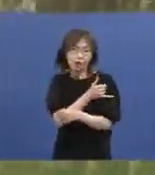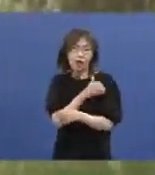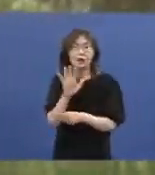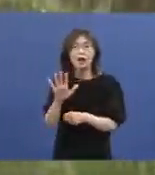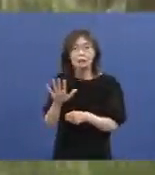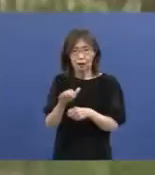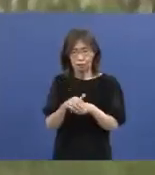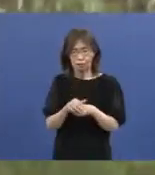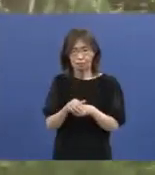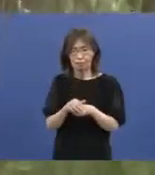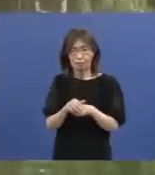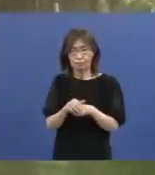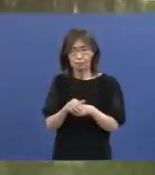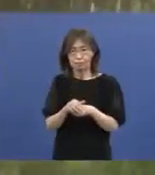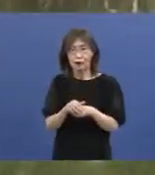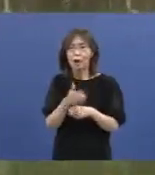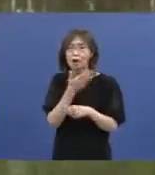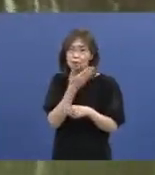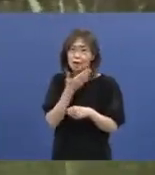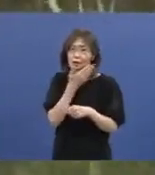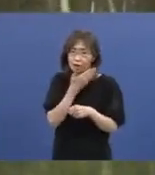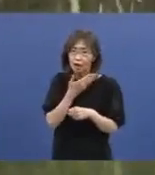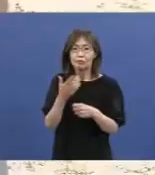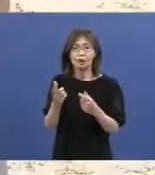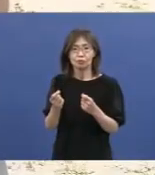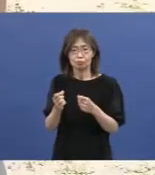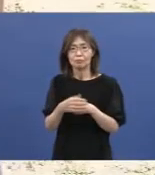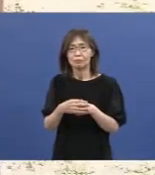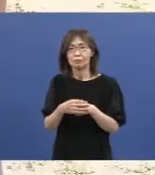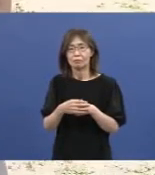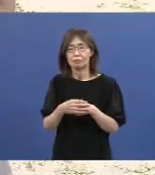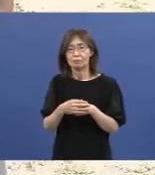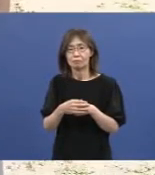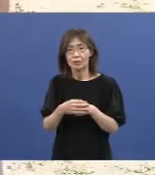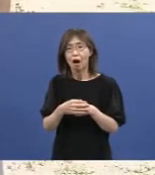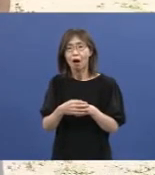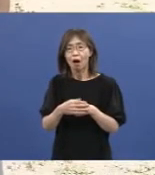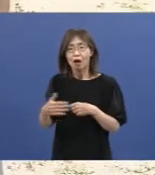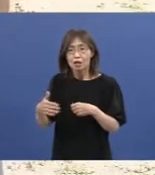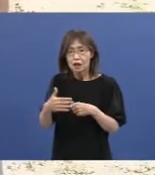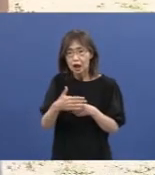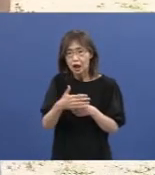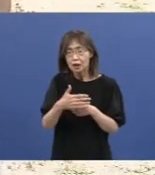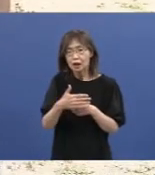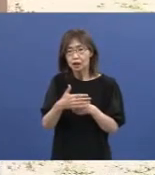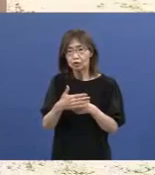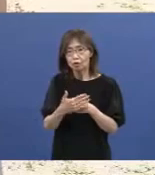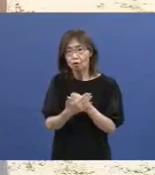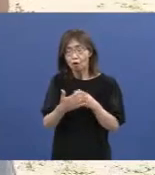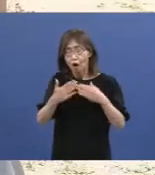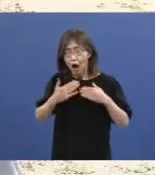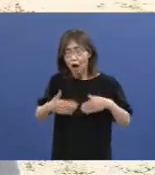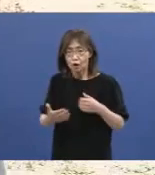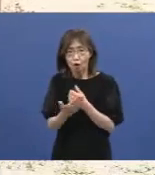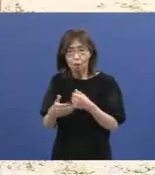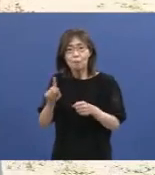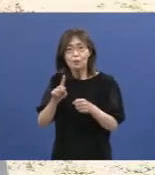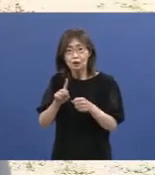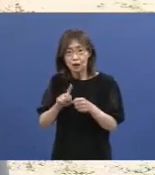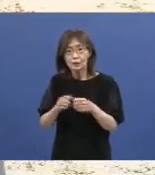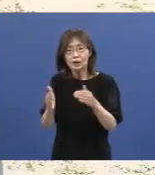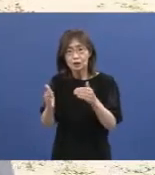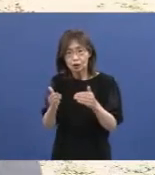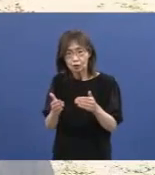で、とっても大切なものなんです。 なるほど。魚たちの安全を守るためにも魚道が必要ということです